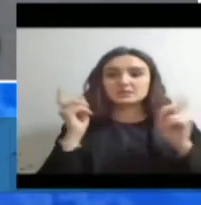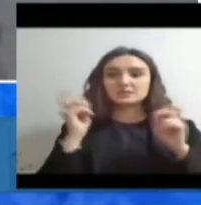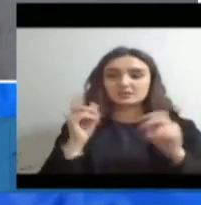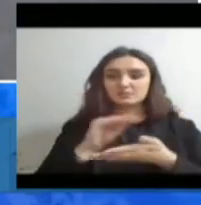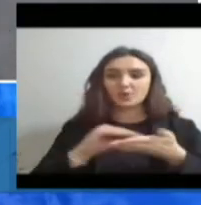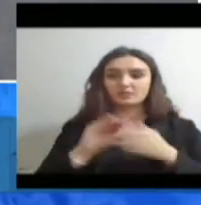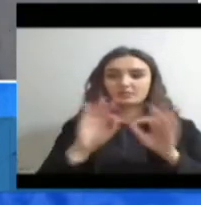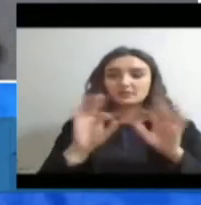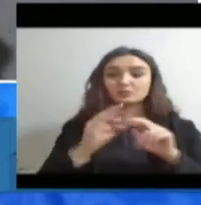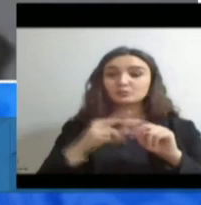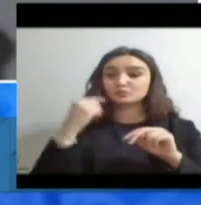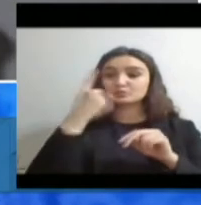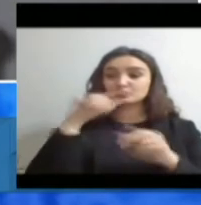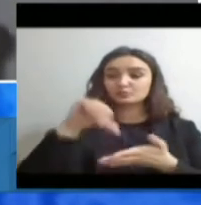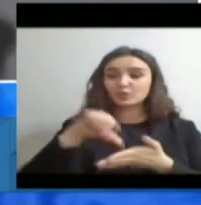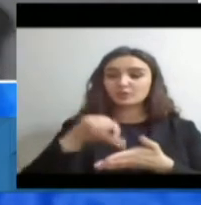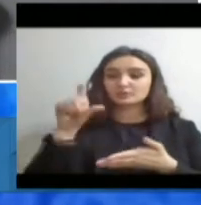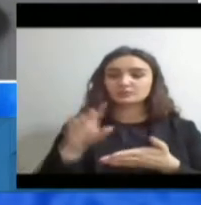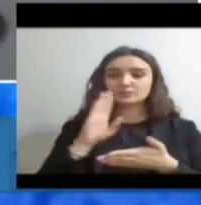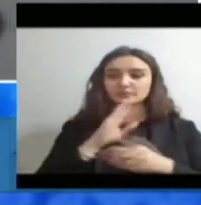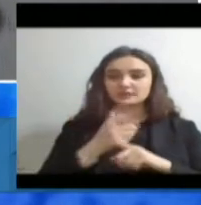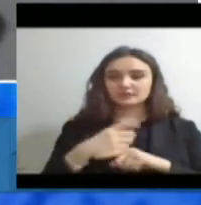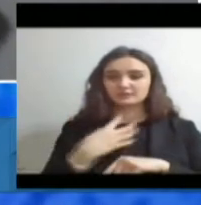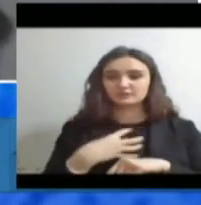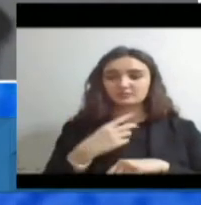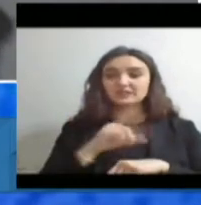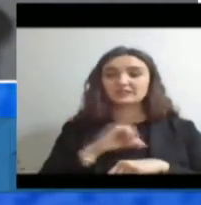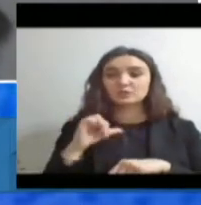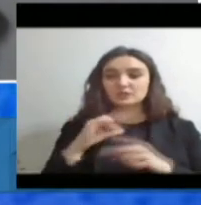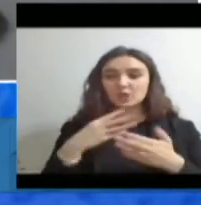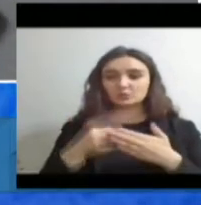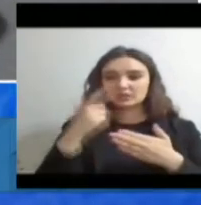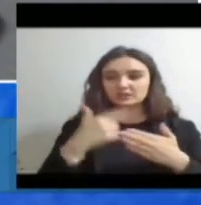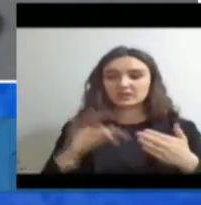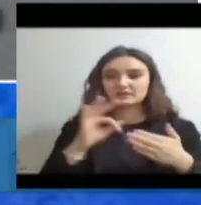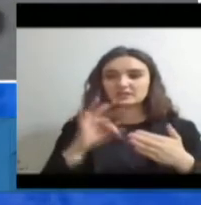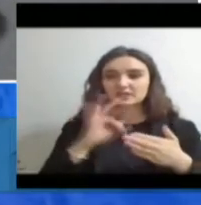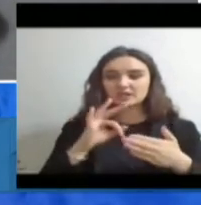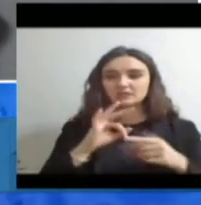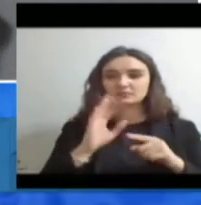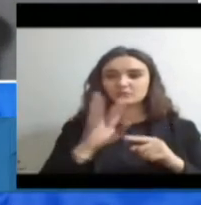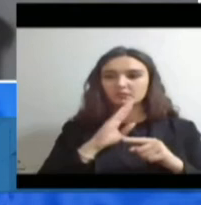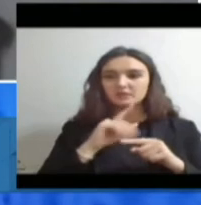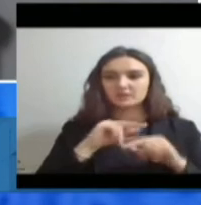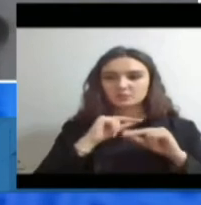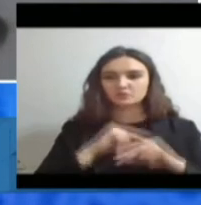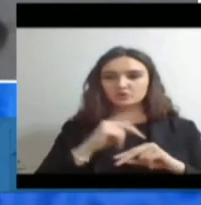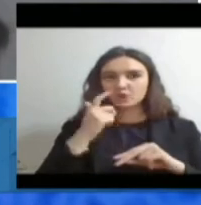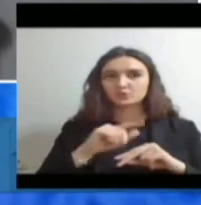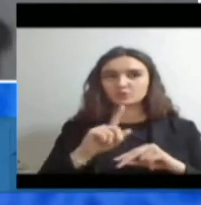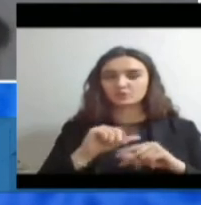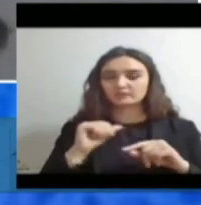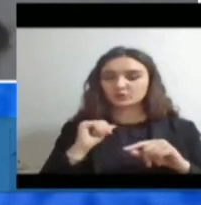მშობლის როლი ამ ნაწილში ძალიან დიდია, რომ თვითონ საკუთარ თავზე იმუშაოს მშობელმა, რომ შეძლების დაგვარად